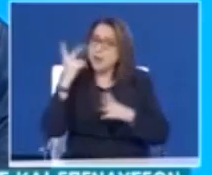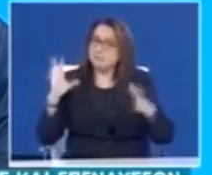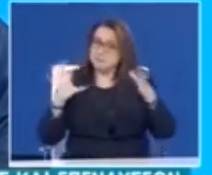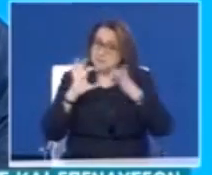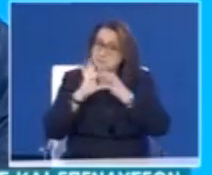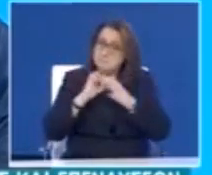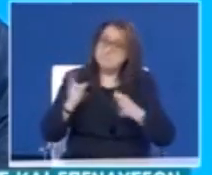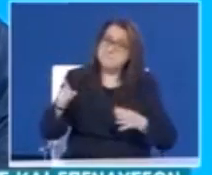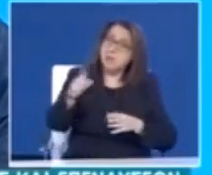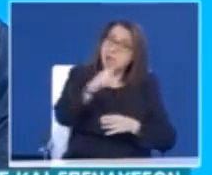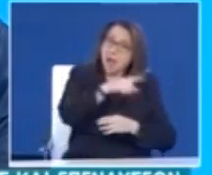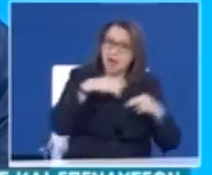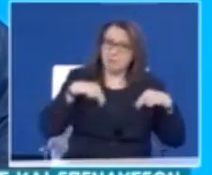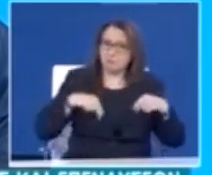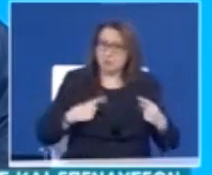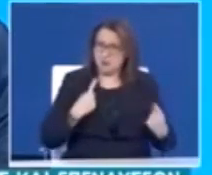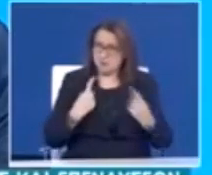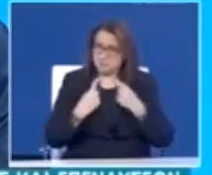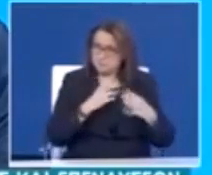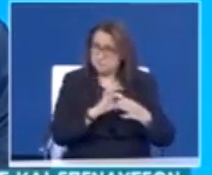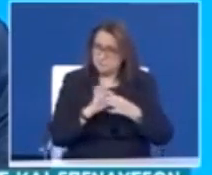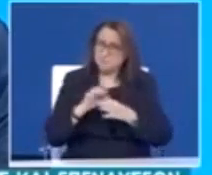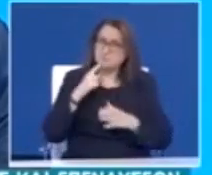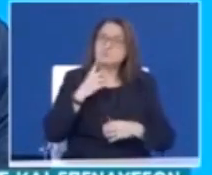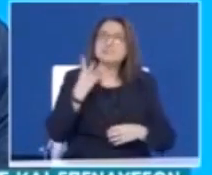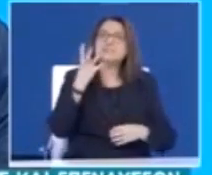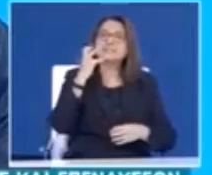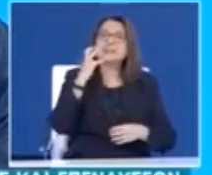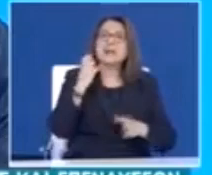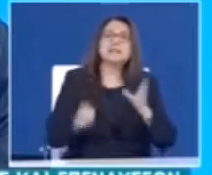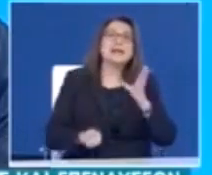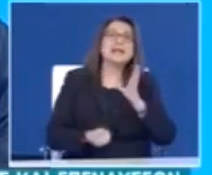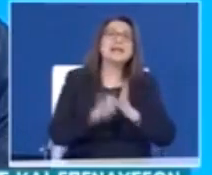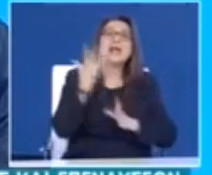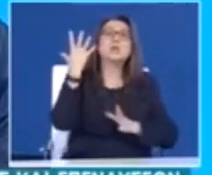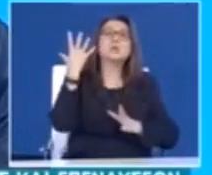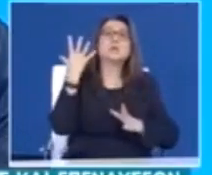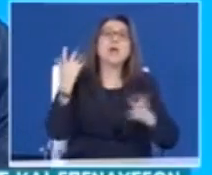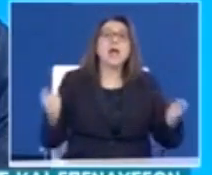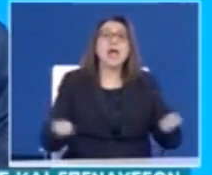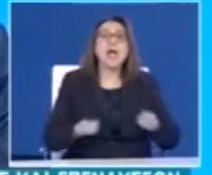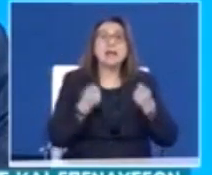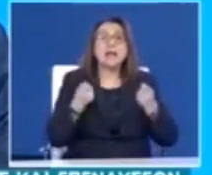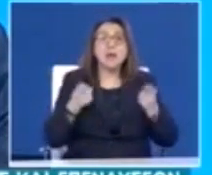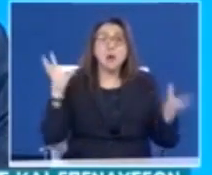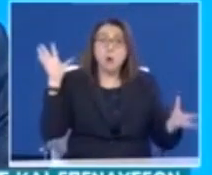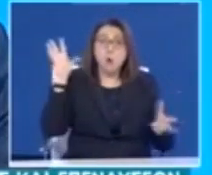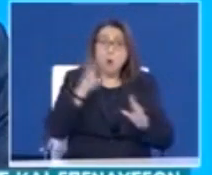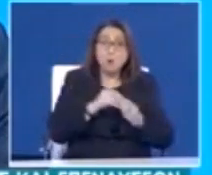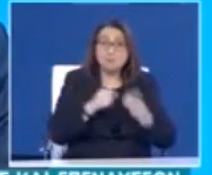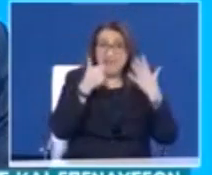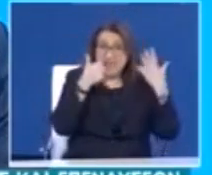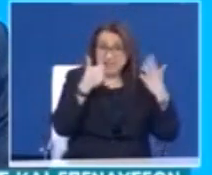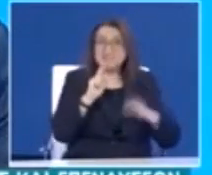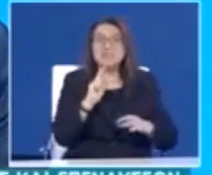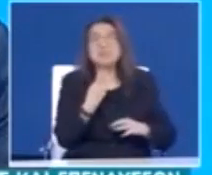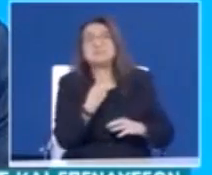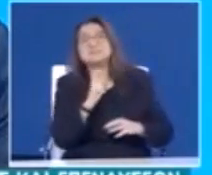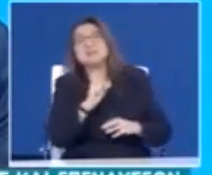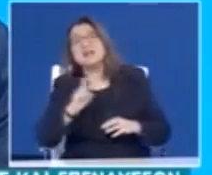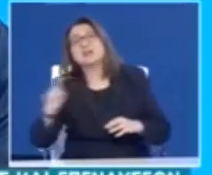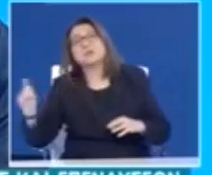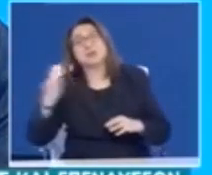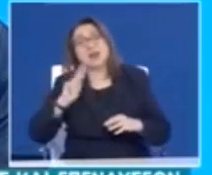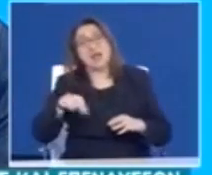προγραμματισμό 40 μεγάλα έργα συνολικού προϋπολογισμού 6 δισεκατομμυρίων ευρώ, τα οποία θα παρουσιαστούν αναλυτικά από τον